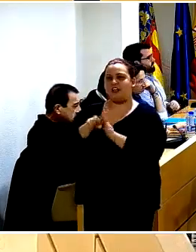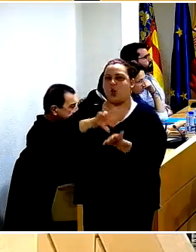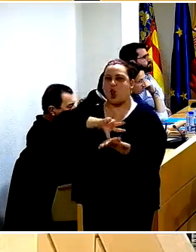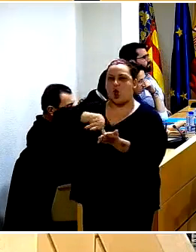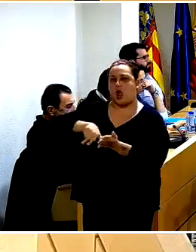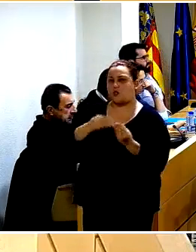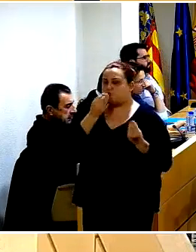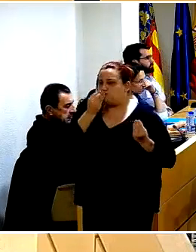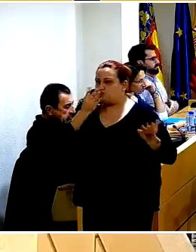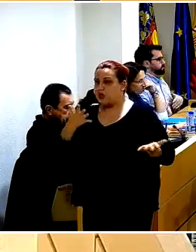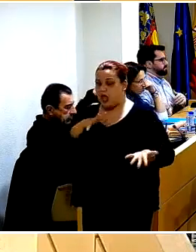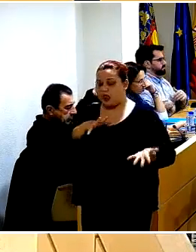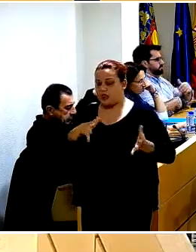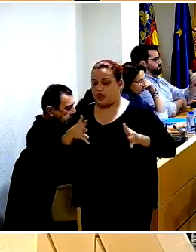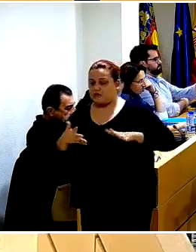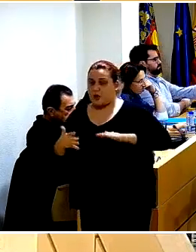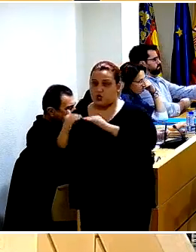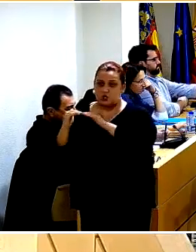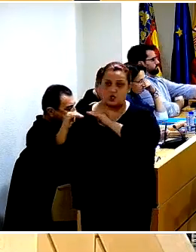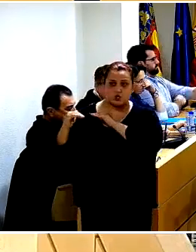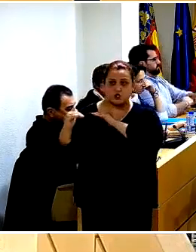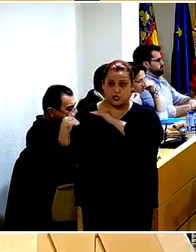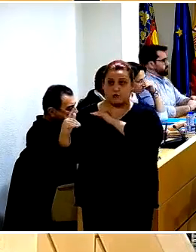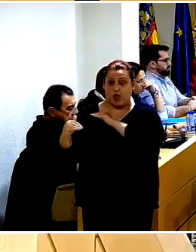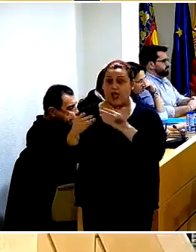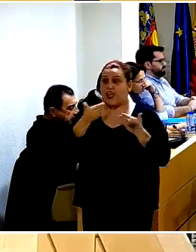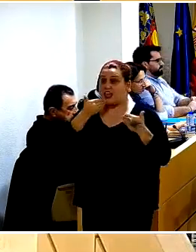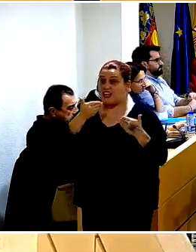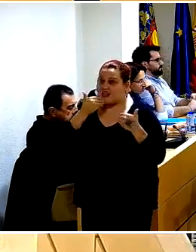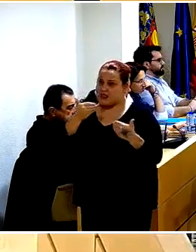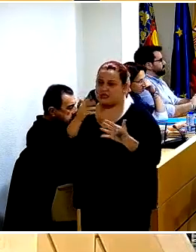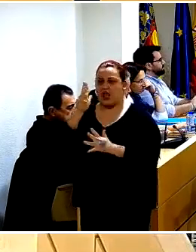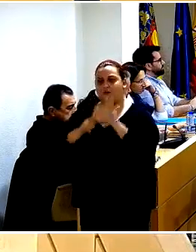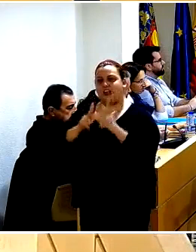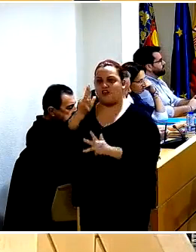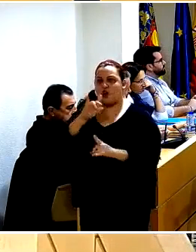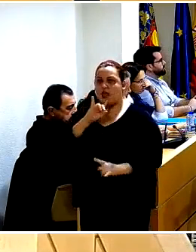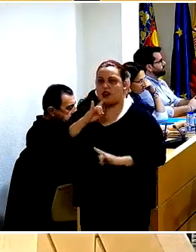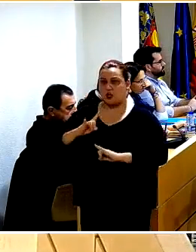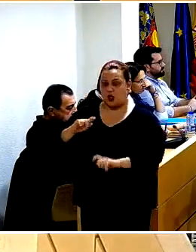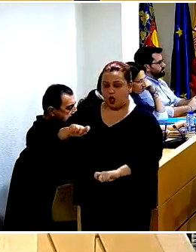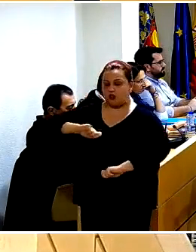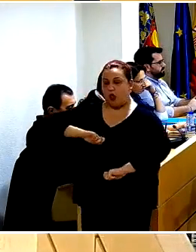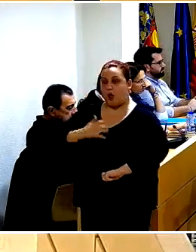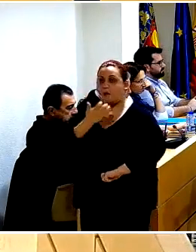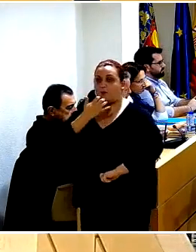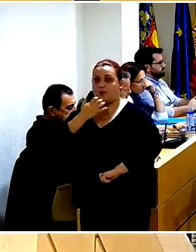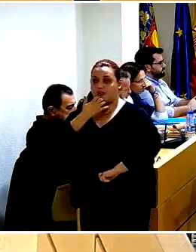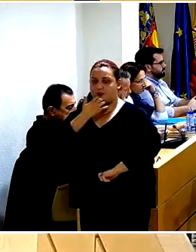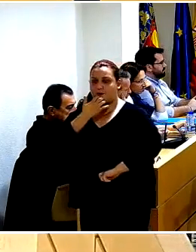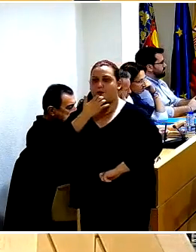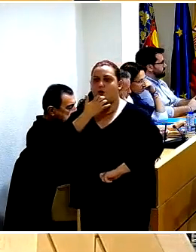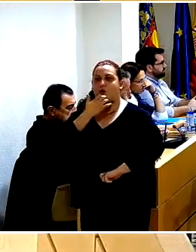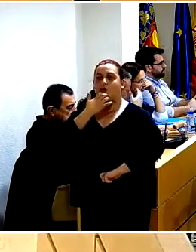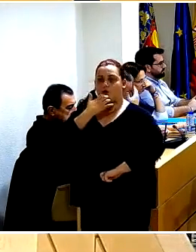La transformació sostenible efectuada cap a l'administració electrònica ens ha permès, per exemple, obtindre un estalvi respecte